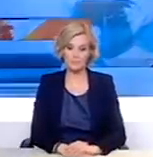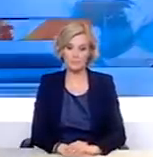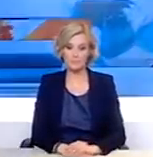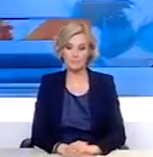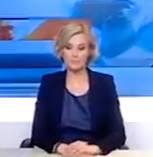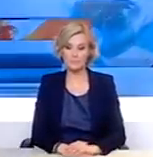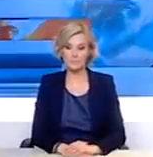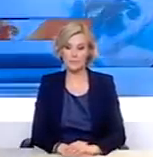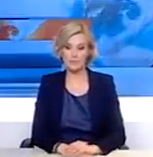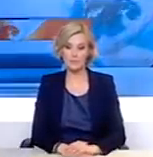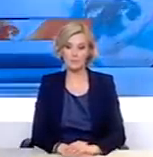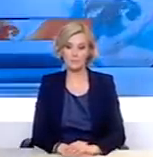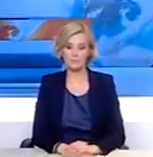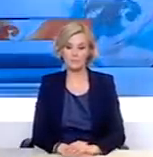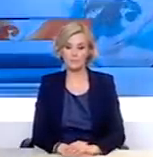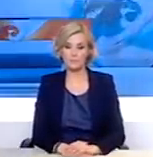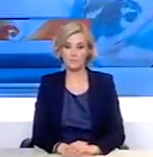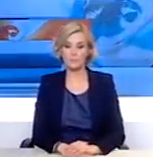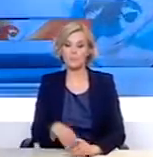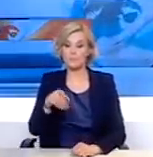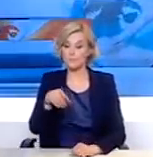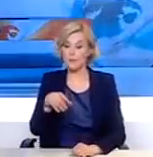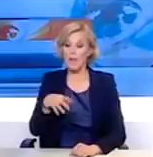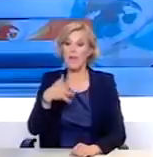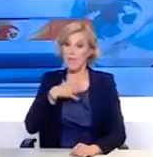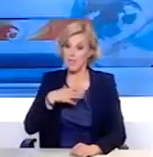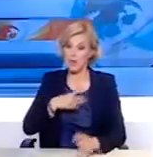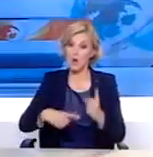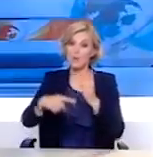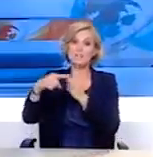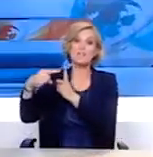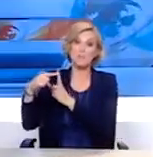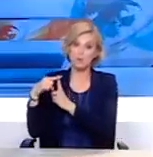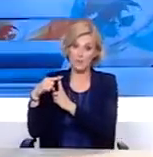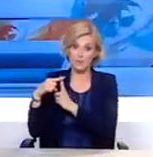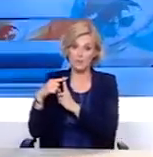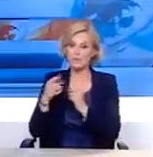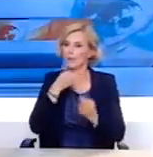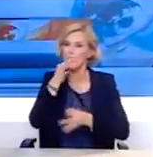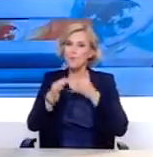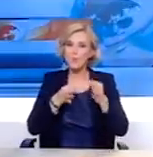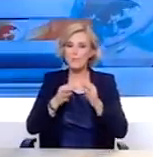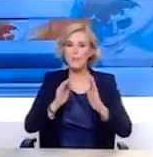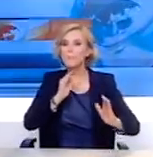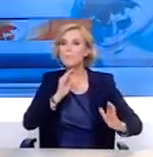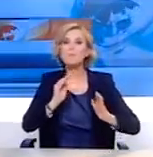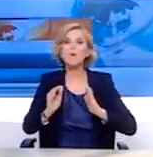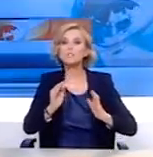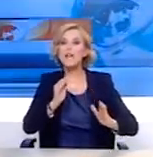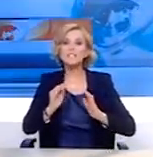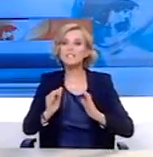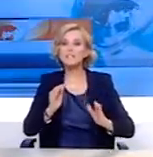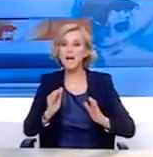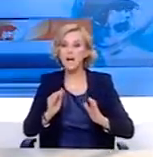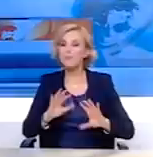Θα ήθελα να προσθέσω σε αυτό το σημείο ότι σε ό,τι αφορά τις ασπίδες τις οποίες ανέφερε ο καθηγητής κ. Τσιόδρας, είναι